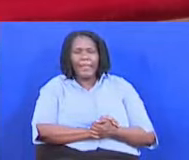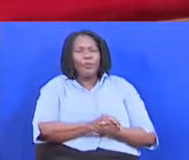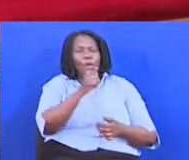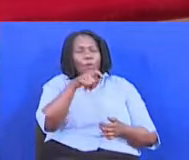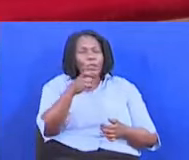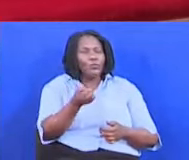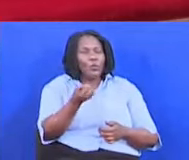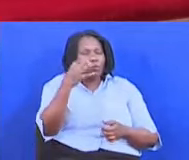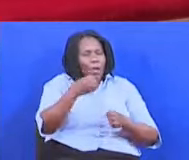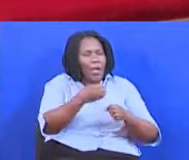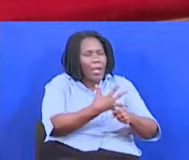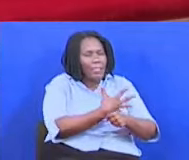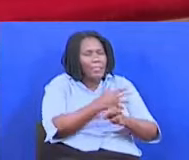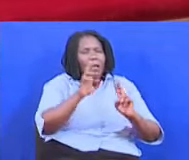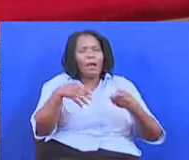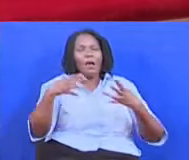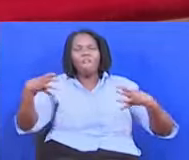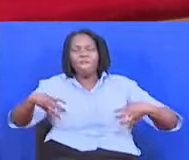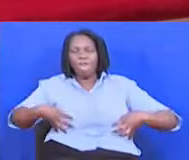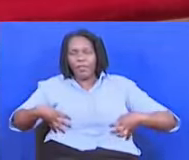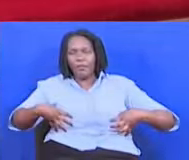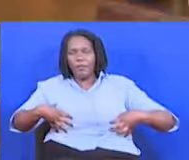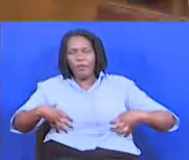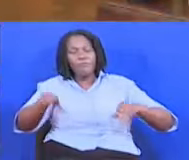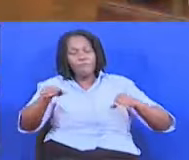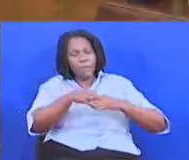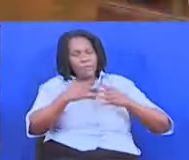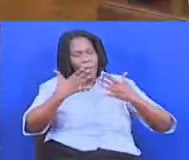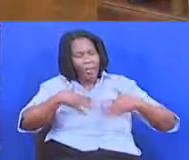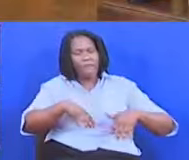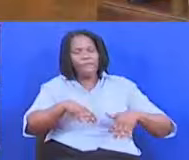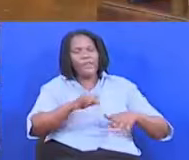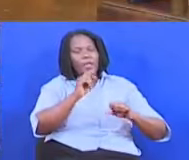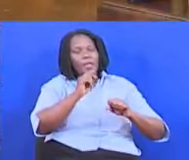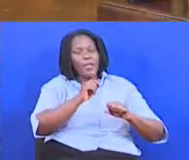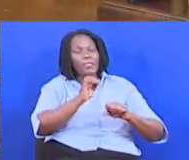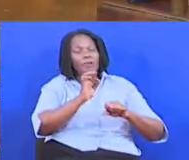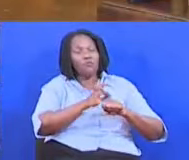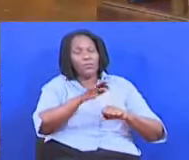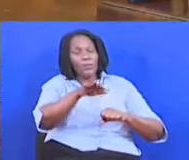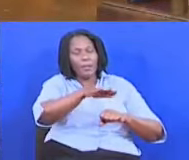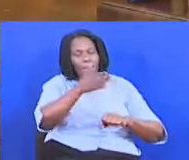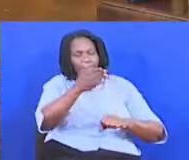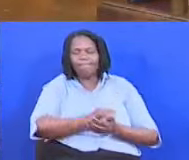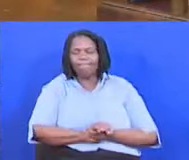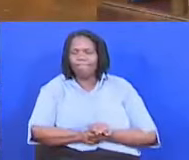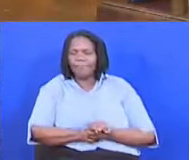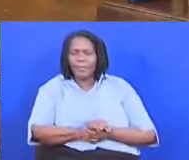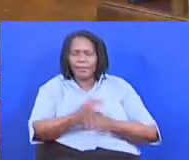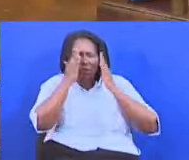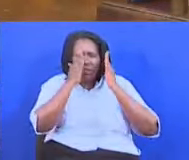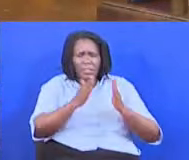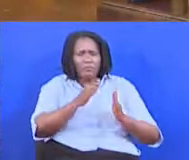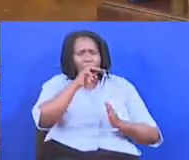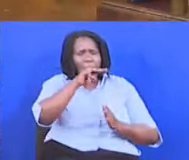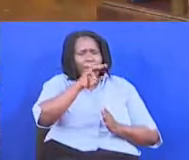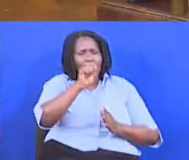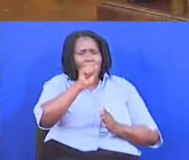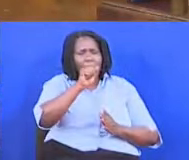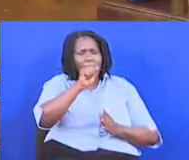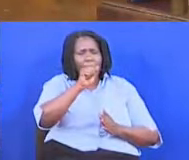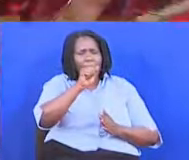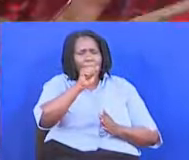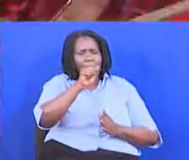dialysis, kwa sababu gharama ni kubwa sana. Mheshimiwa Sashisha Mofue, swali la nyongeza. Asante Mheshimiwa